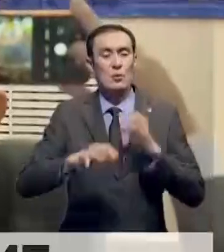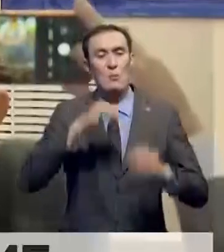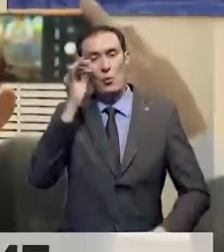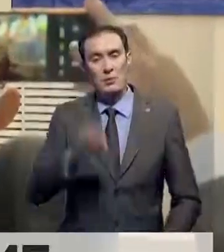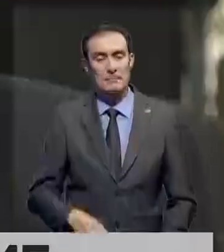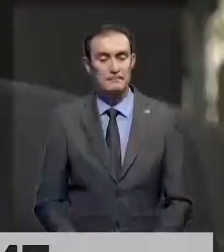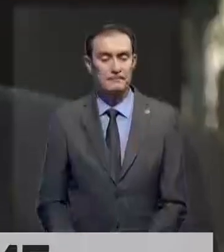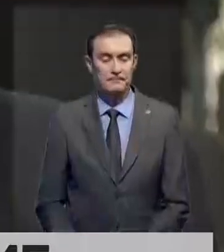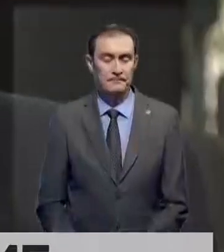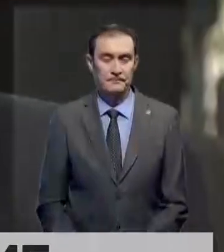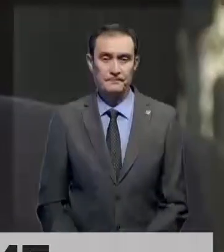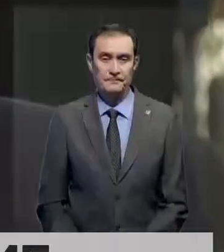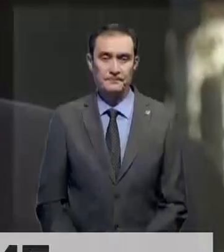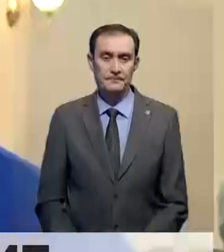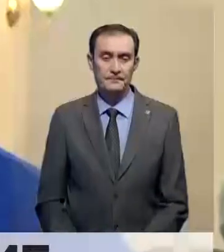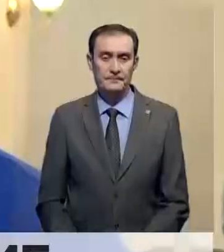опытом.